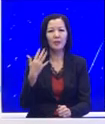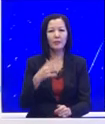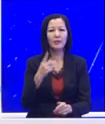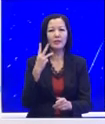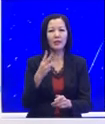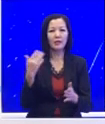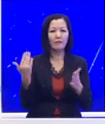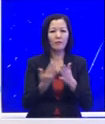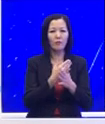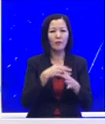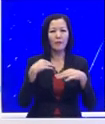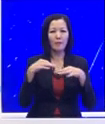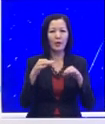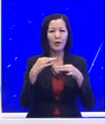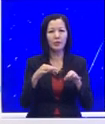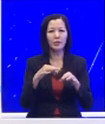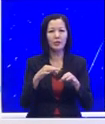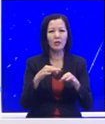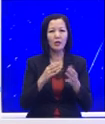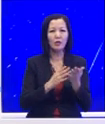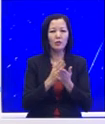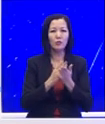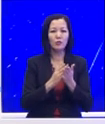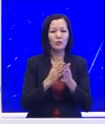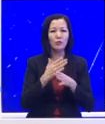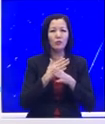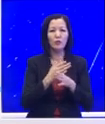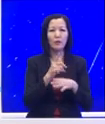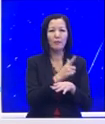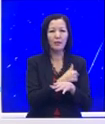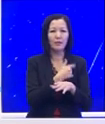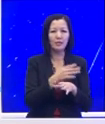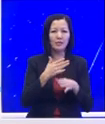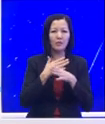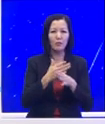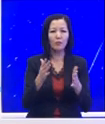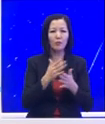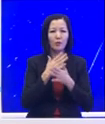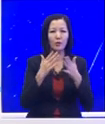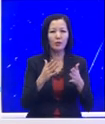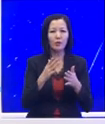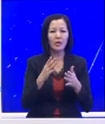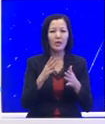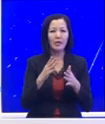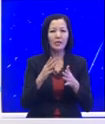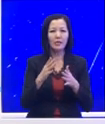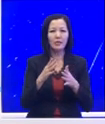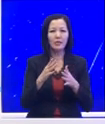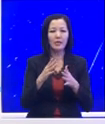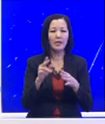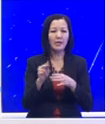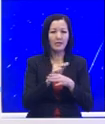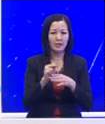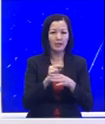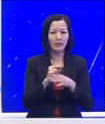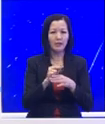52 новые машины появились в автопарке службы скорой медицинской помощи. Большая часть из них – реаномобили для интенсивной терапии.